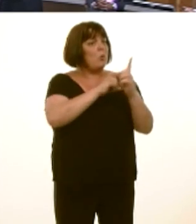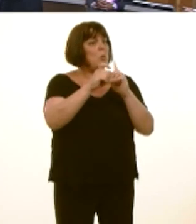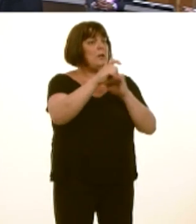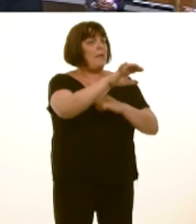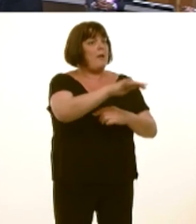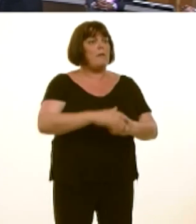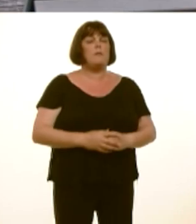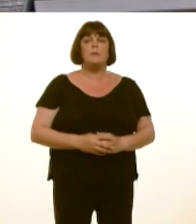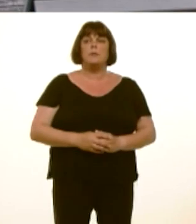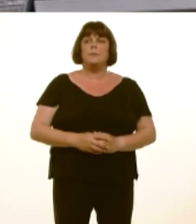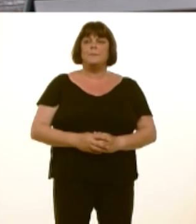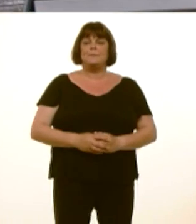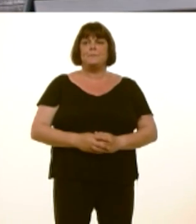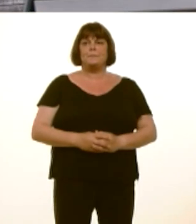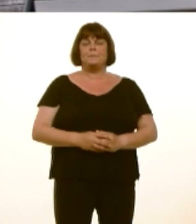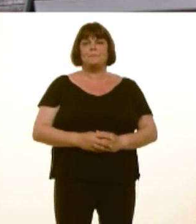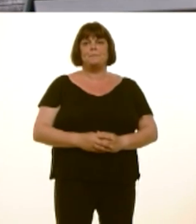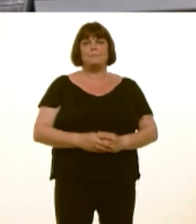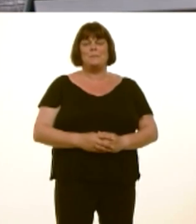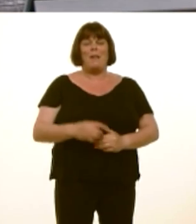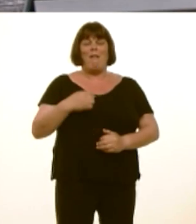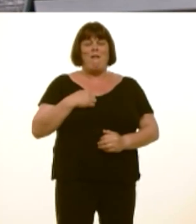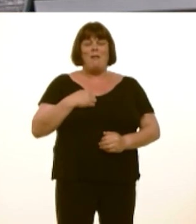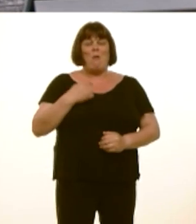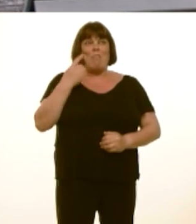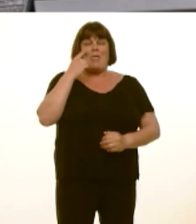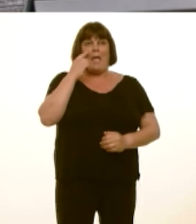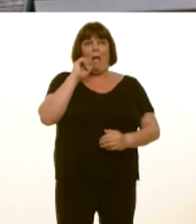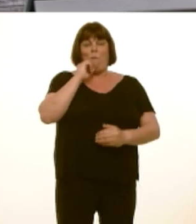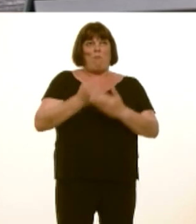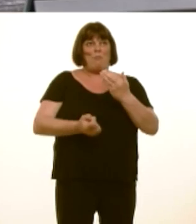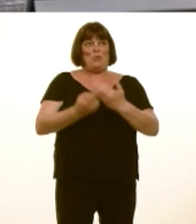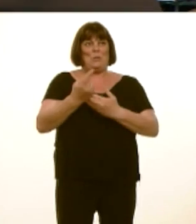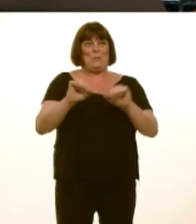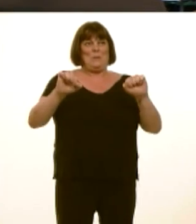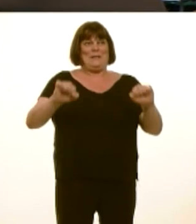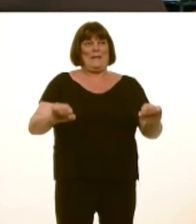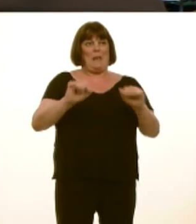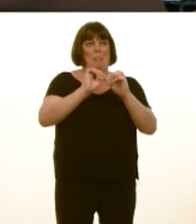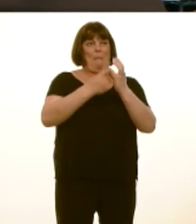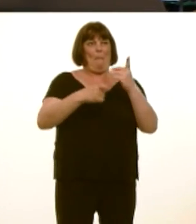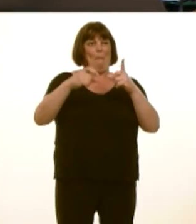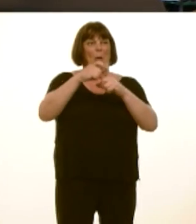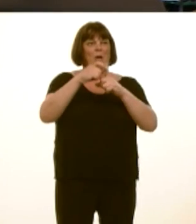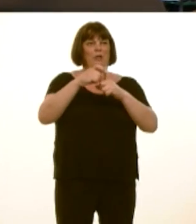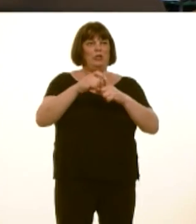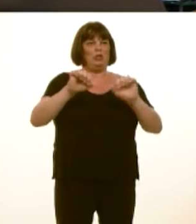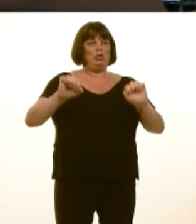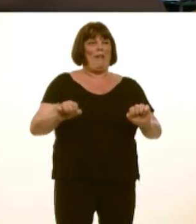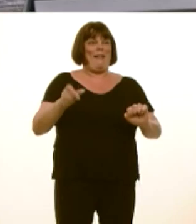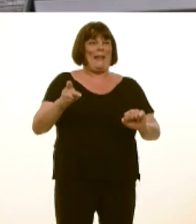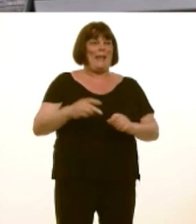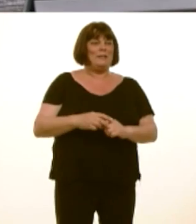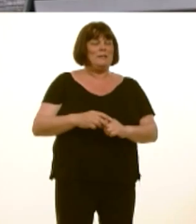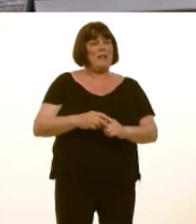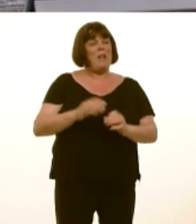to ishte yng nghader y bardd heb y tro hyn. Gai ddweud wrth